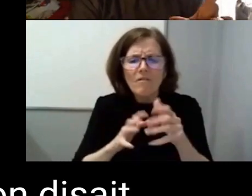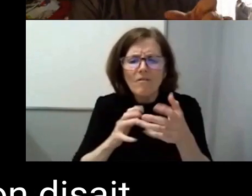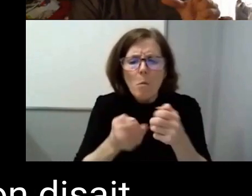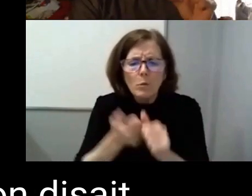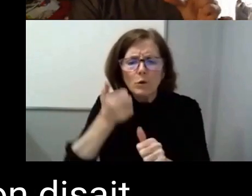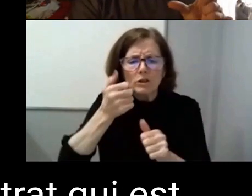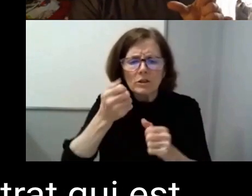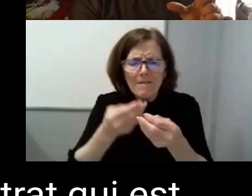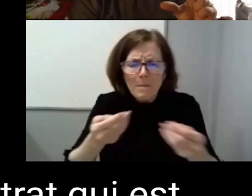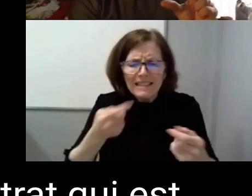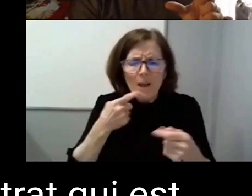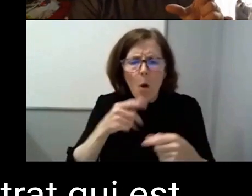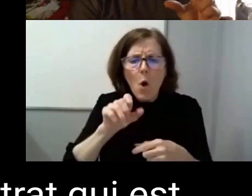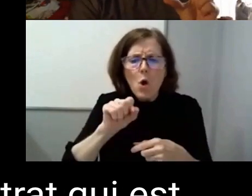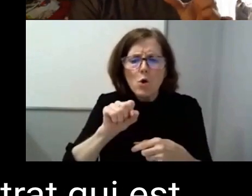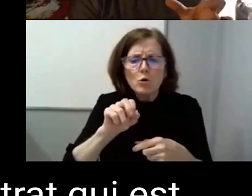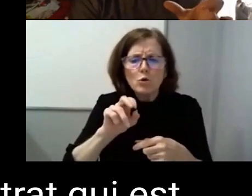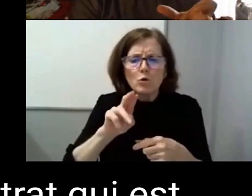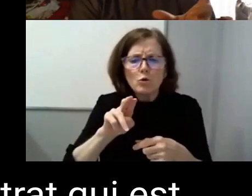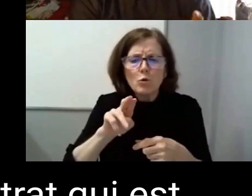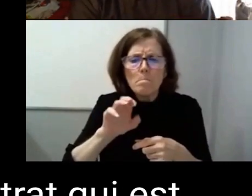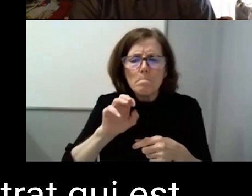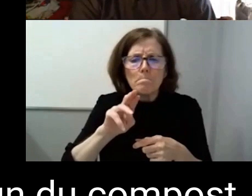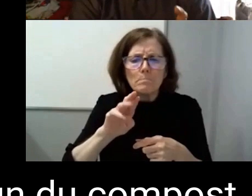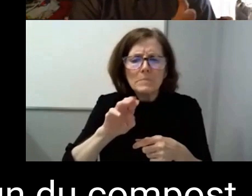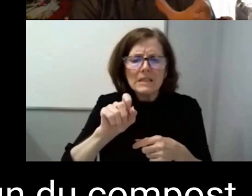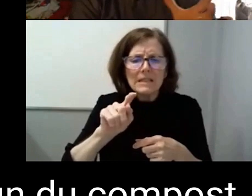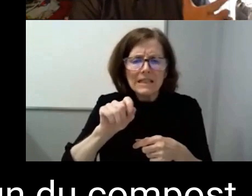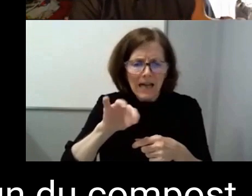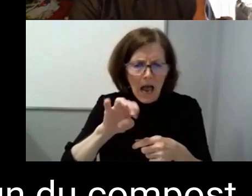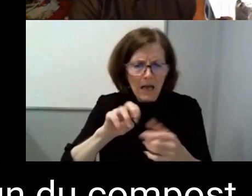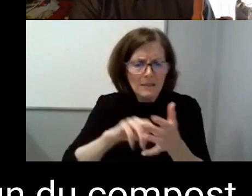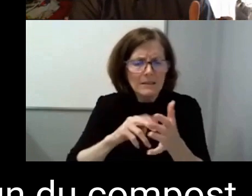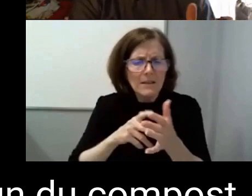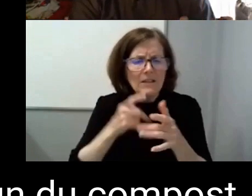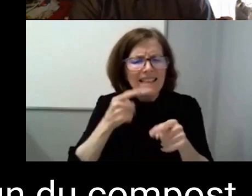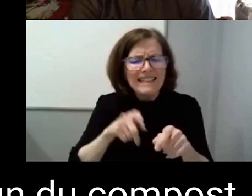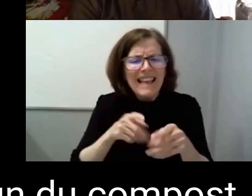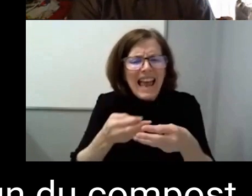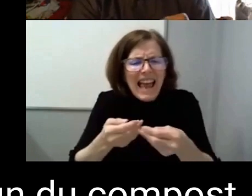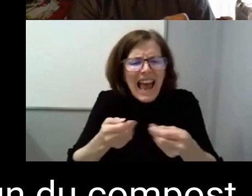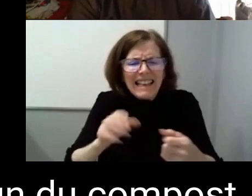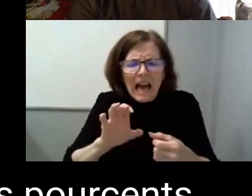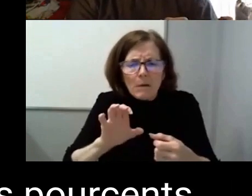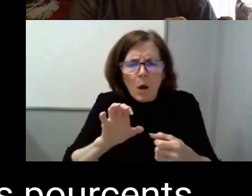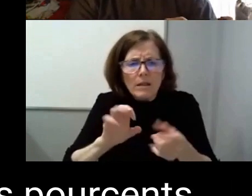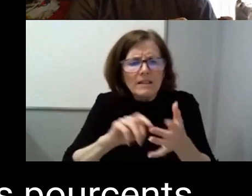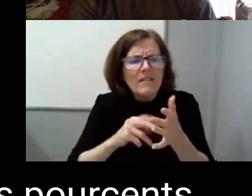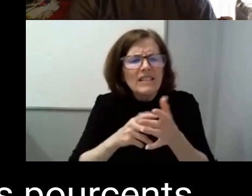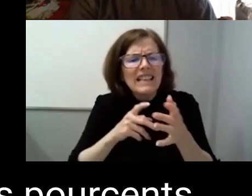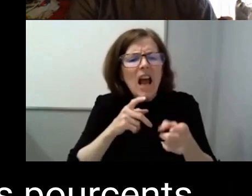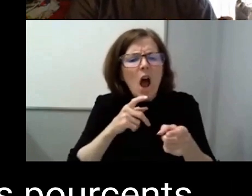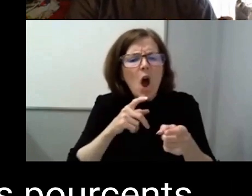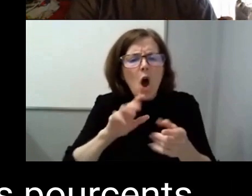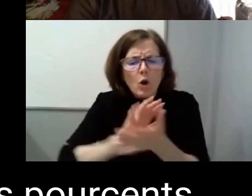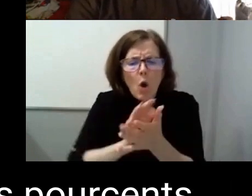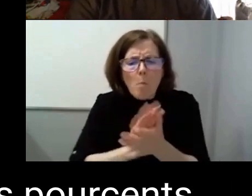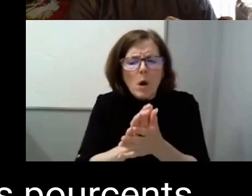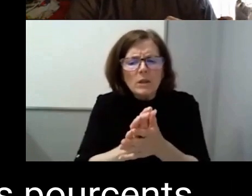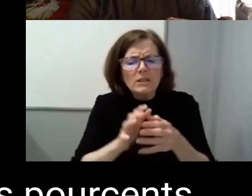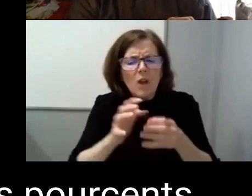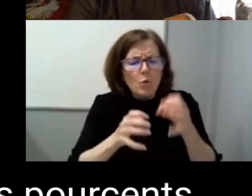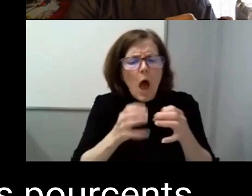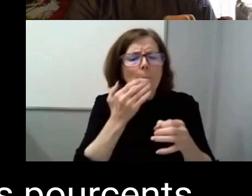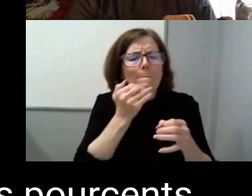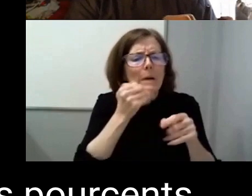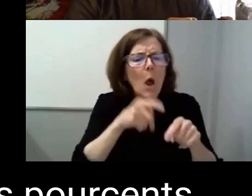le mycélium se déploie sur un substrat qui est principalement fait de carbone, donc le brun du compost. On peut rajouter